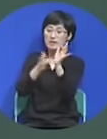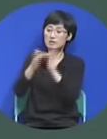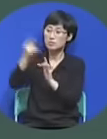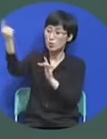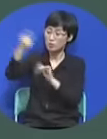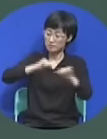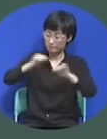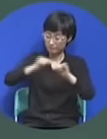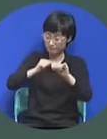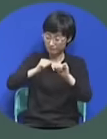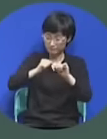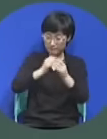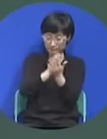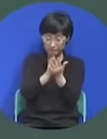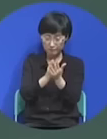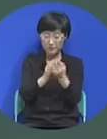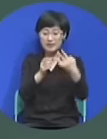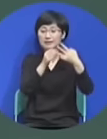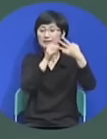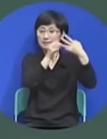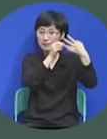예수님께서 오셔서